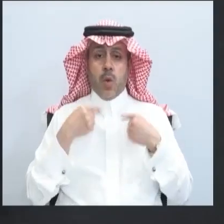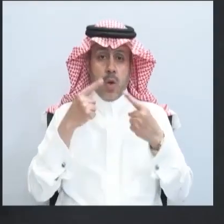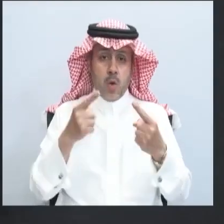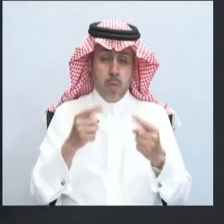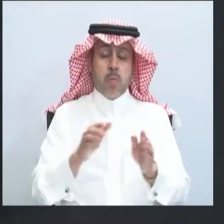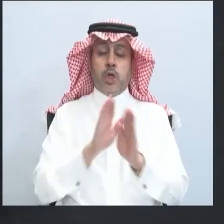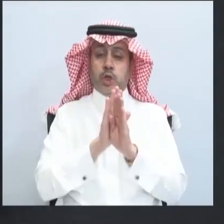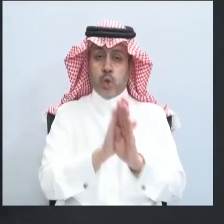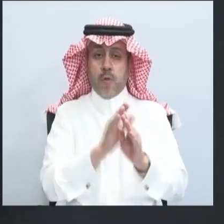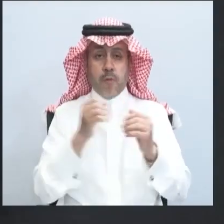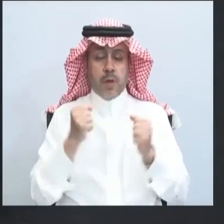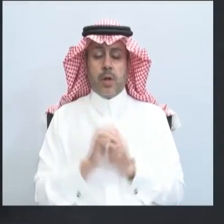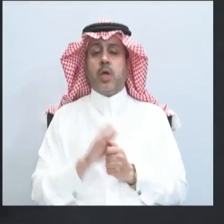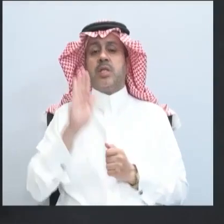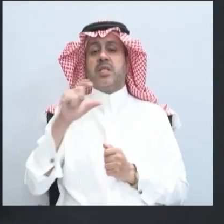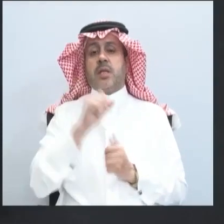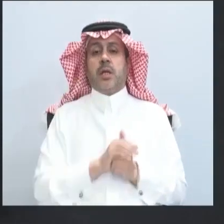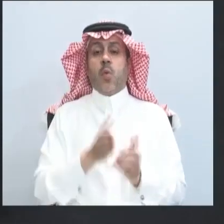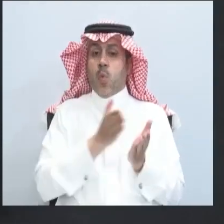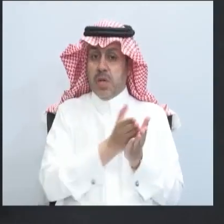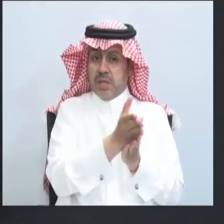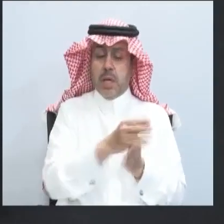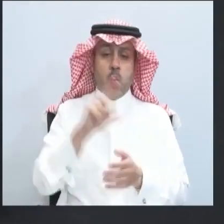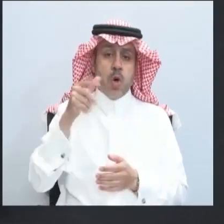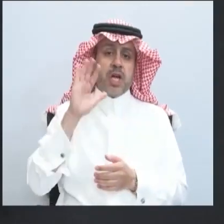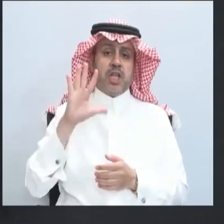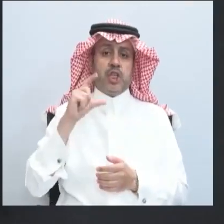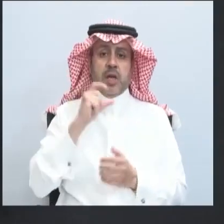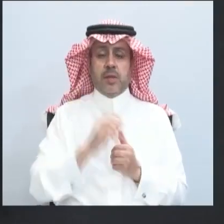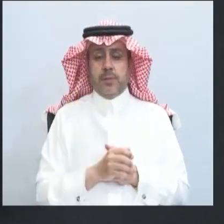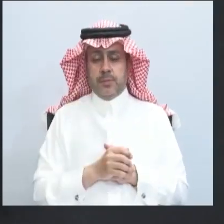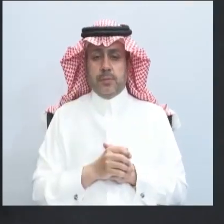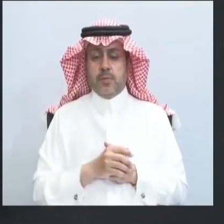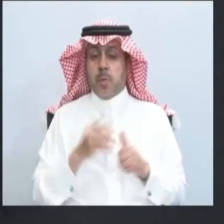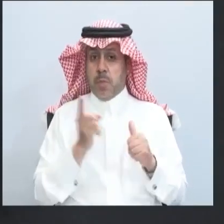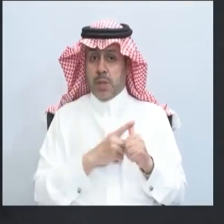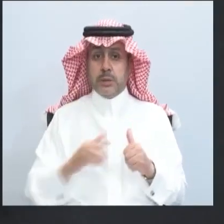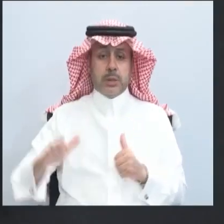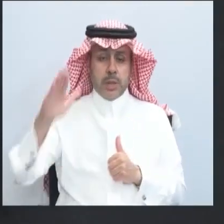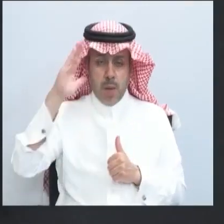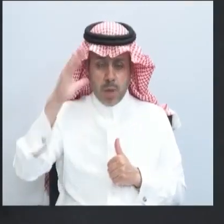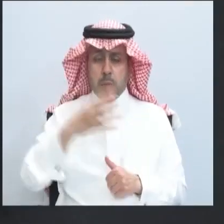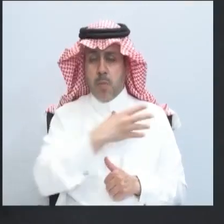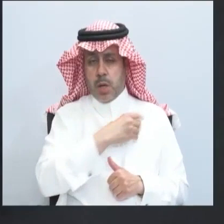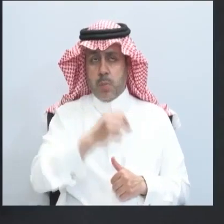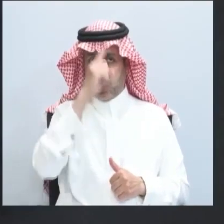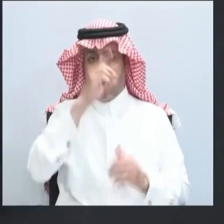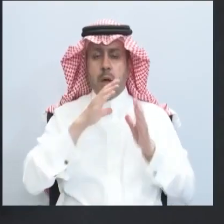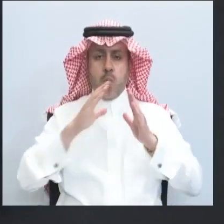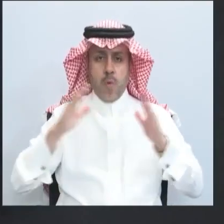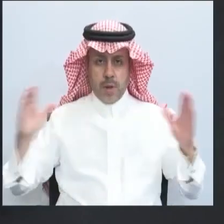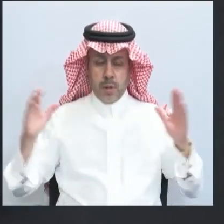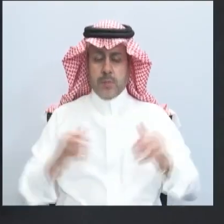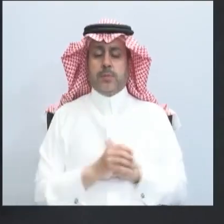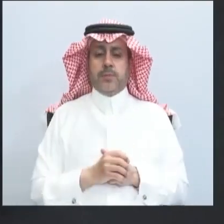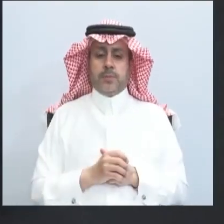ولكم التوفيق والسداد والهدايه والرشاد بدايه نقول لكم السلام عليكم ورحمه رحمه الله